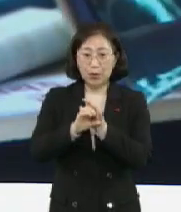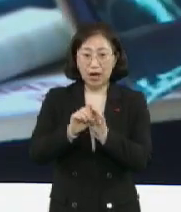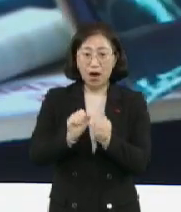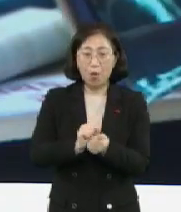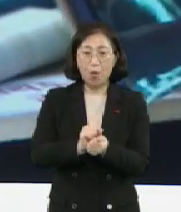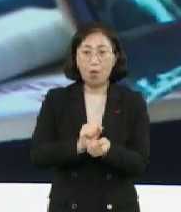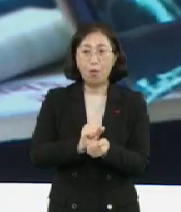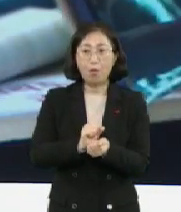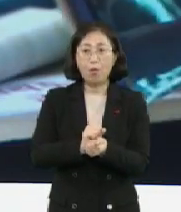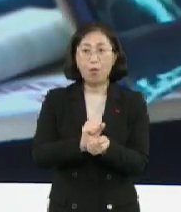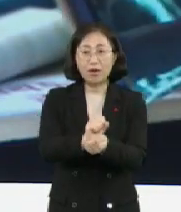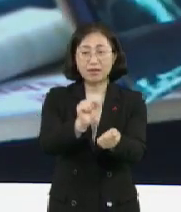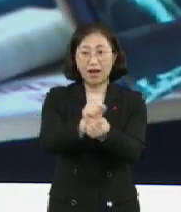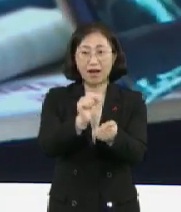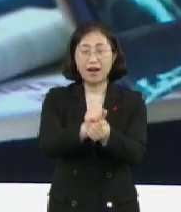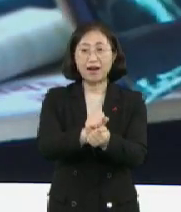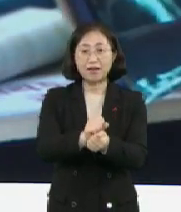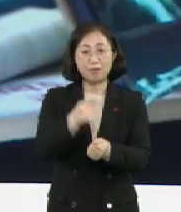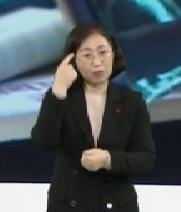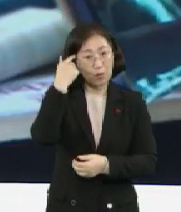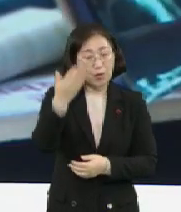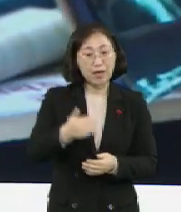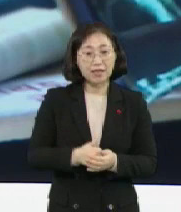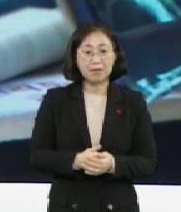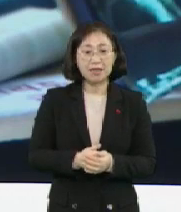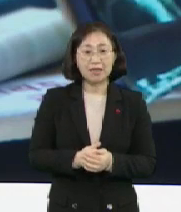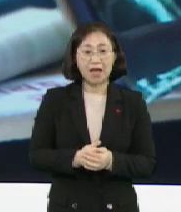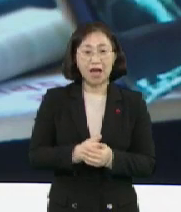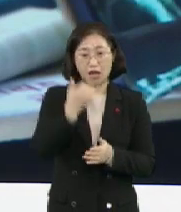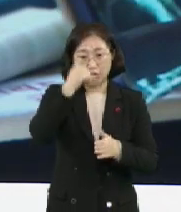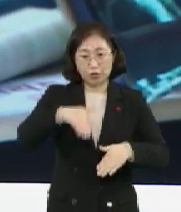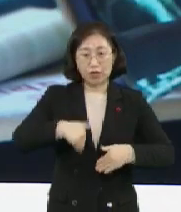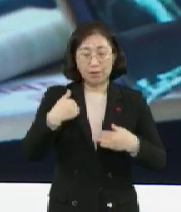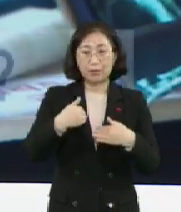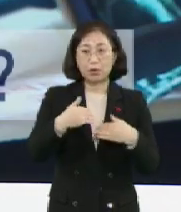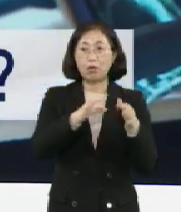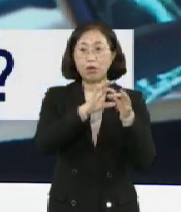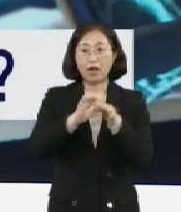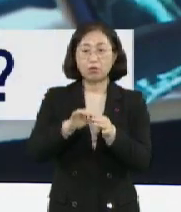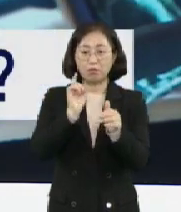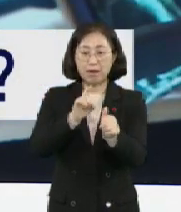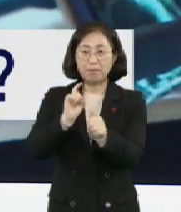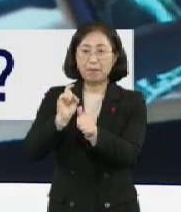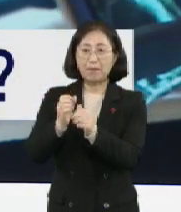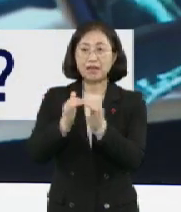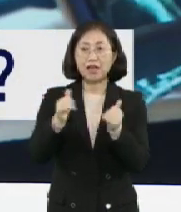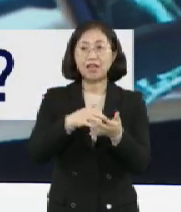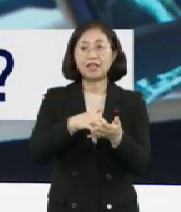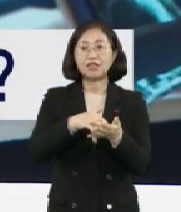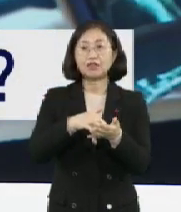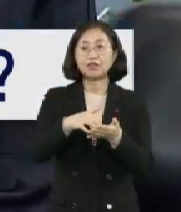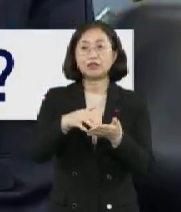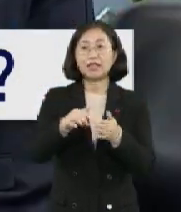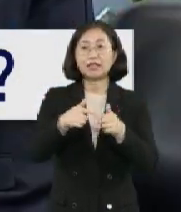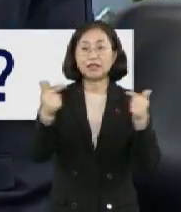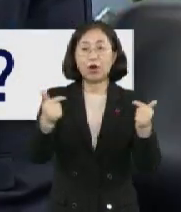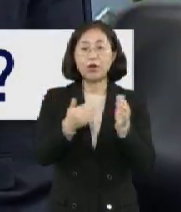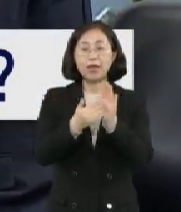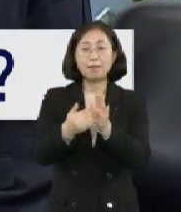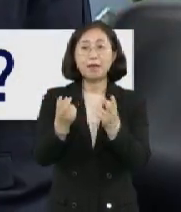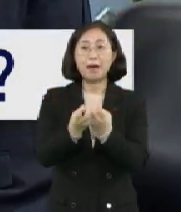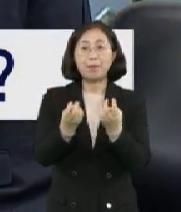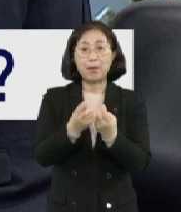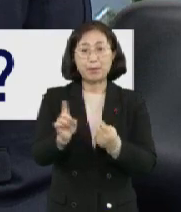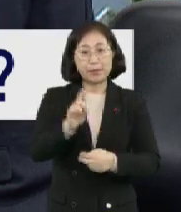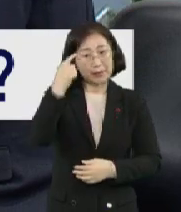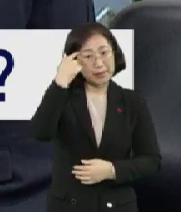확산세 얘기부터 해야 될 것 같습니다. 네. 지금 코로나 확진자가 계속 충남도 늘고 있는 상황인데 이 코로나 상황 대비 어떻게 하고 계신지